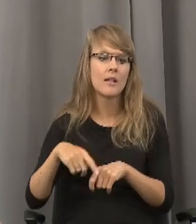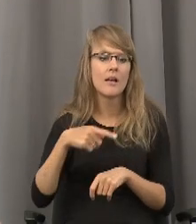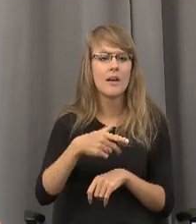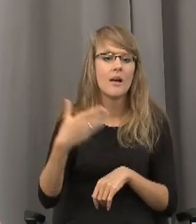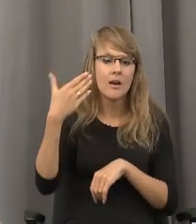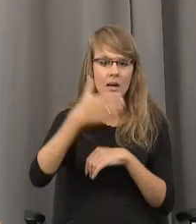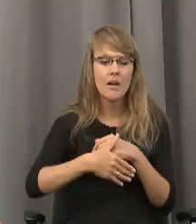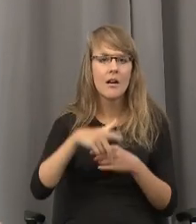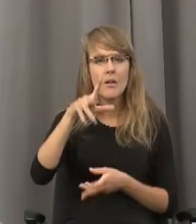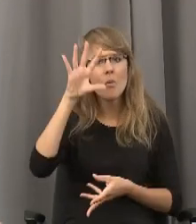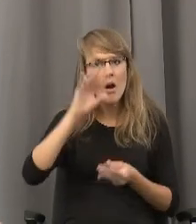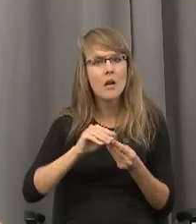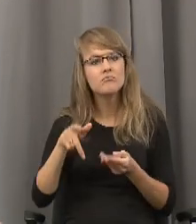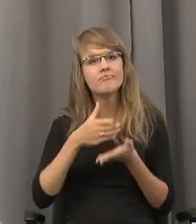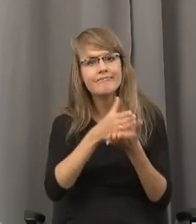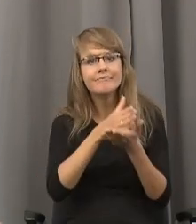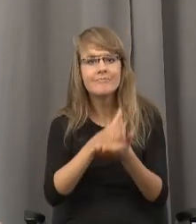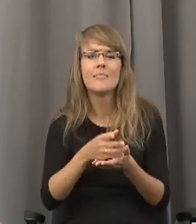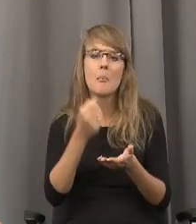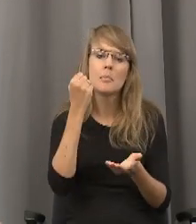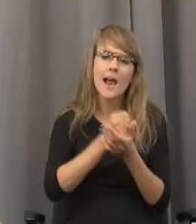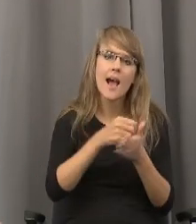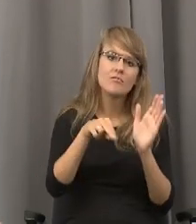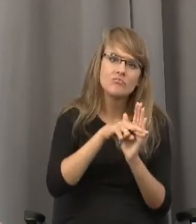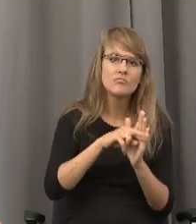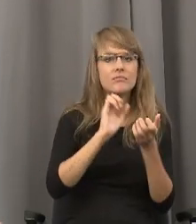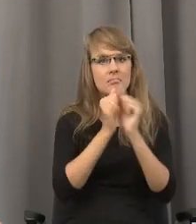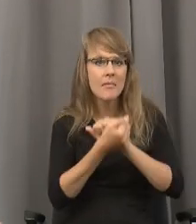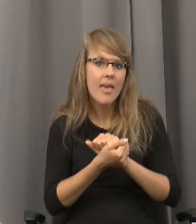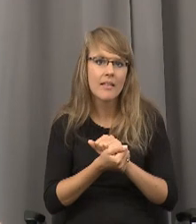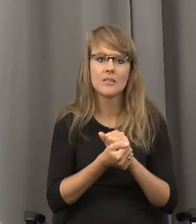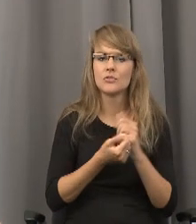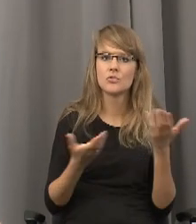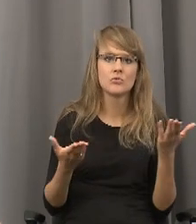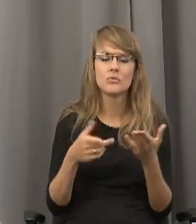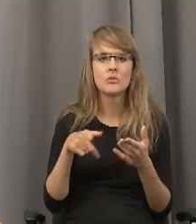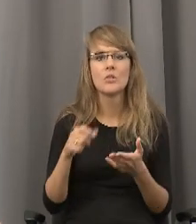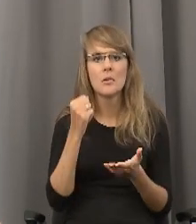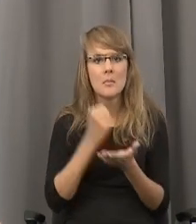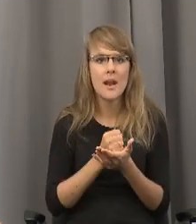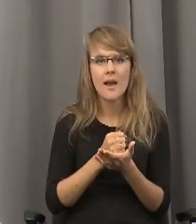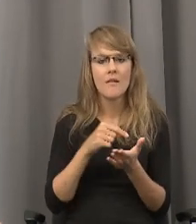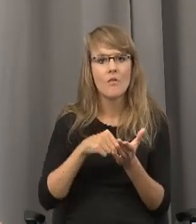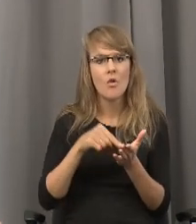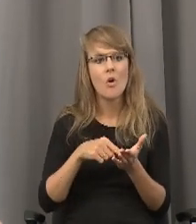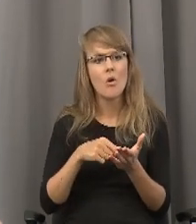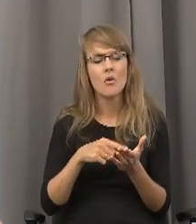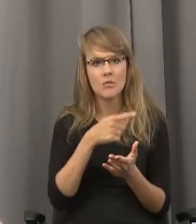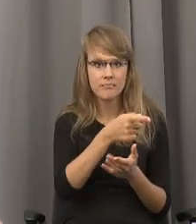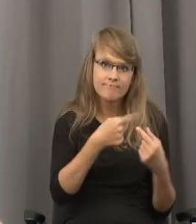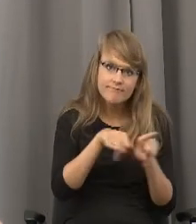lege lata, czyli o konieczności zmian przepisów prawa czy stosowania przepisów prawa i stąd właśnie o tym wniosku także państwu